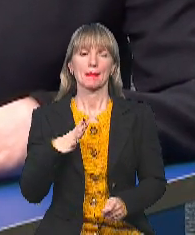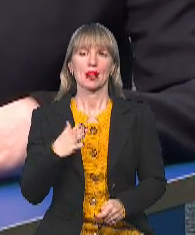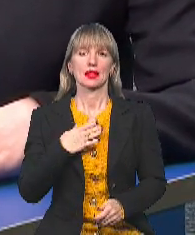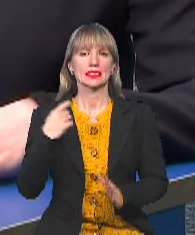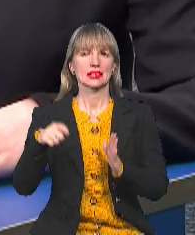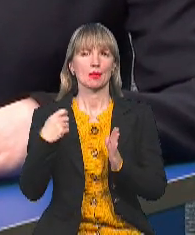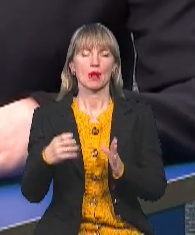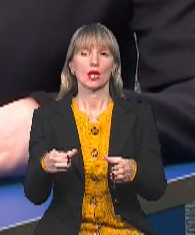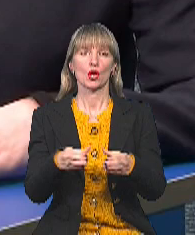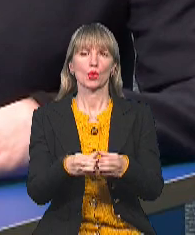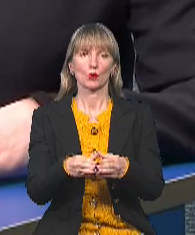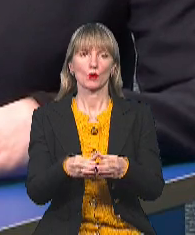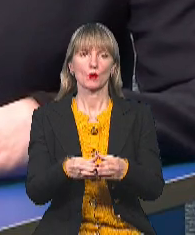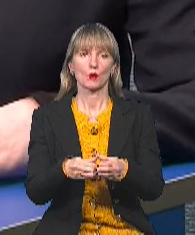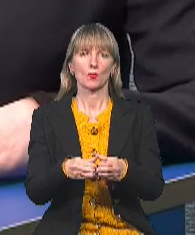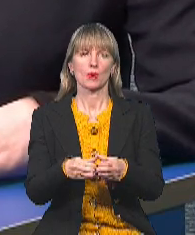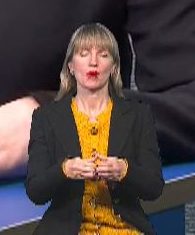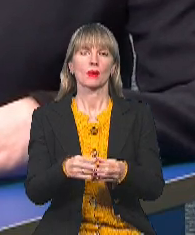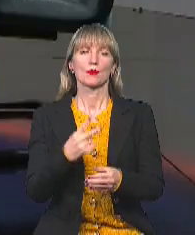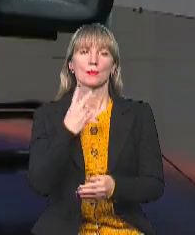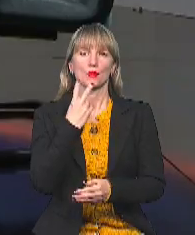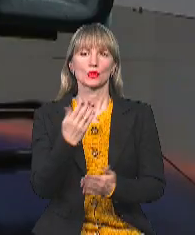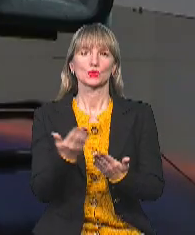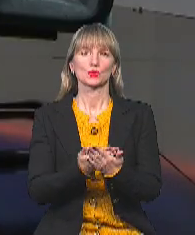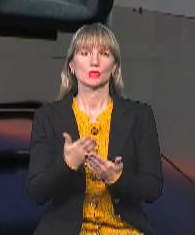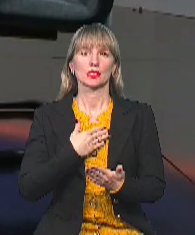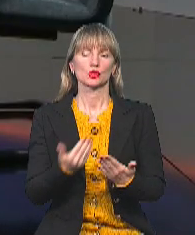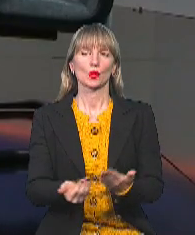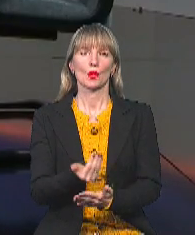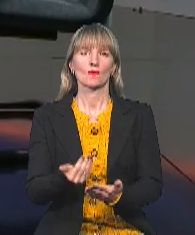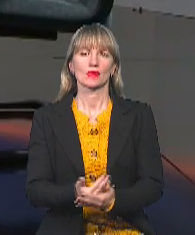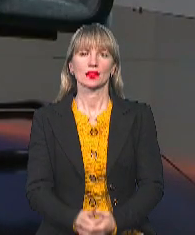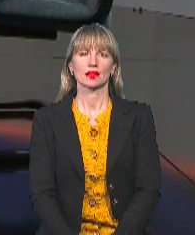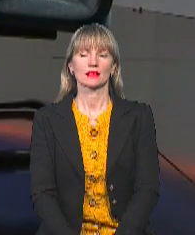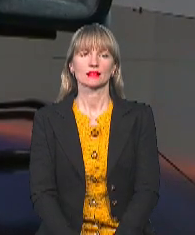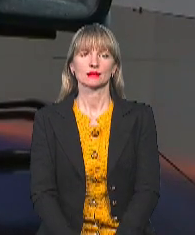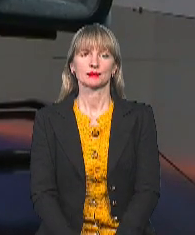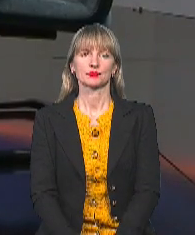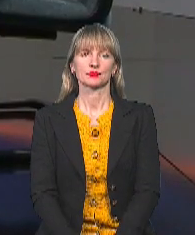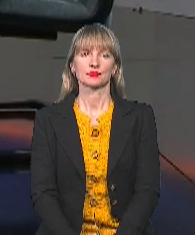знімальна група. Тож я пропоную, давайте подивимося сюжет наших новинарів.